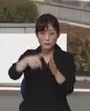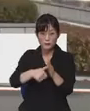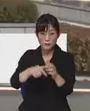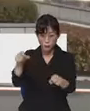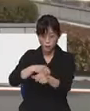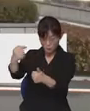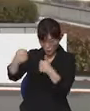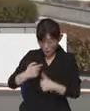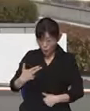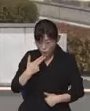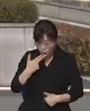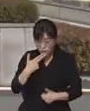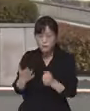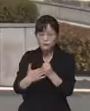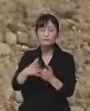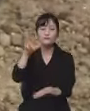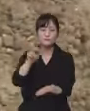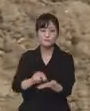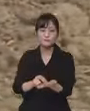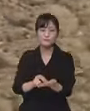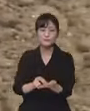때문에 문제가 없다는 입장입니다.